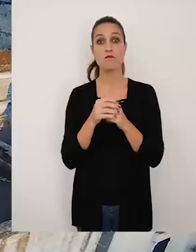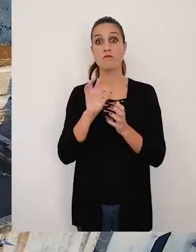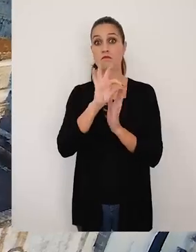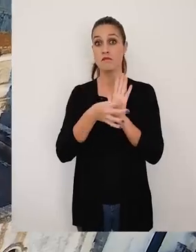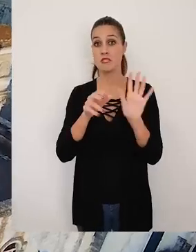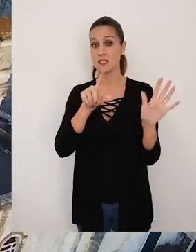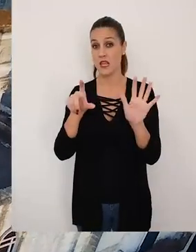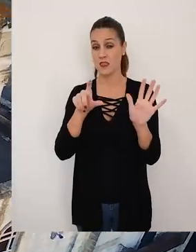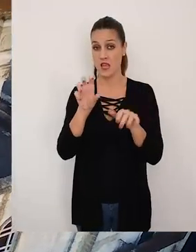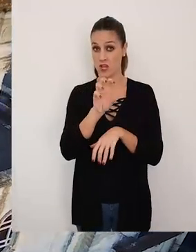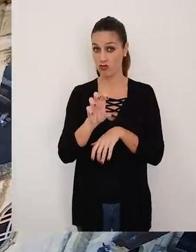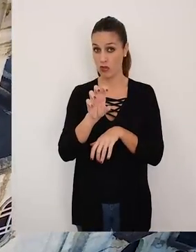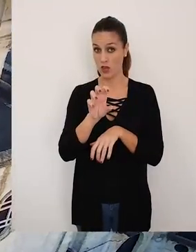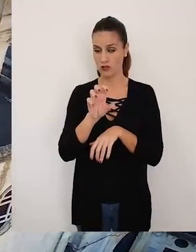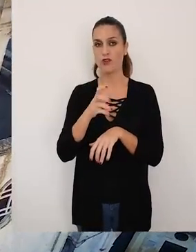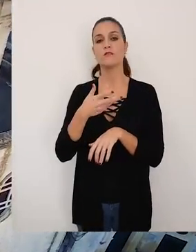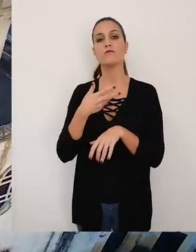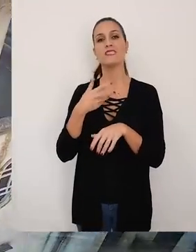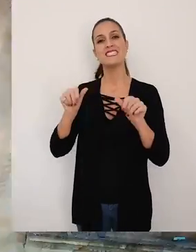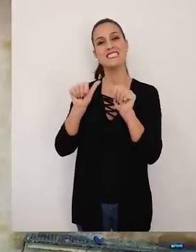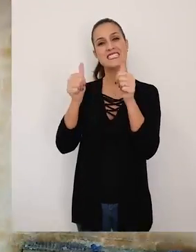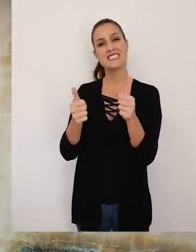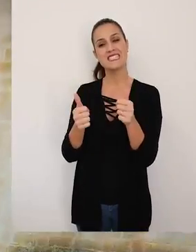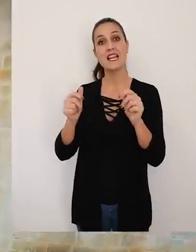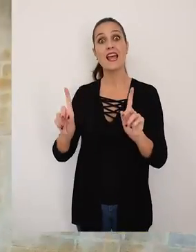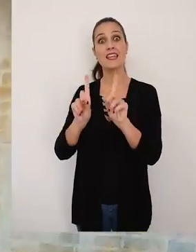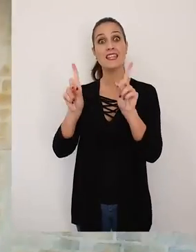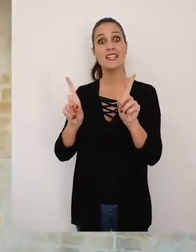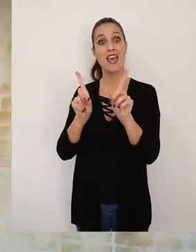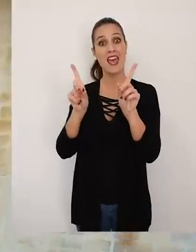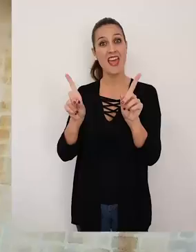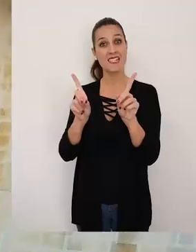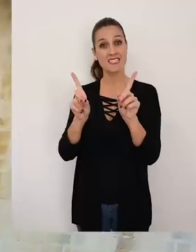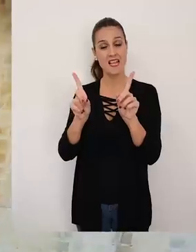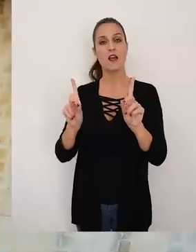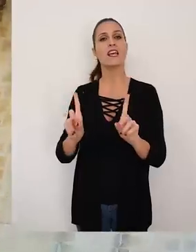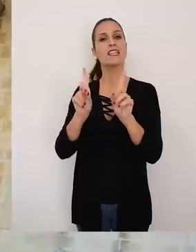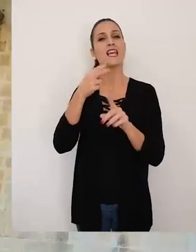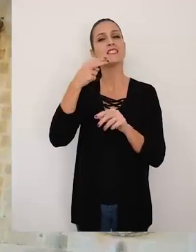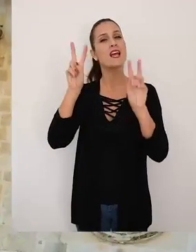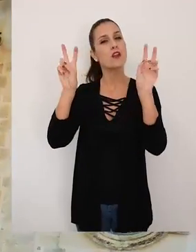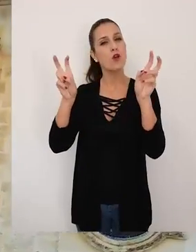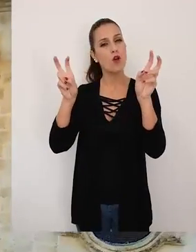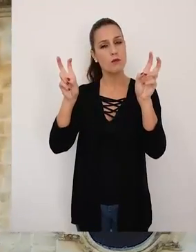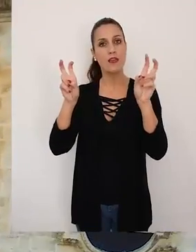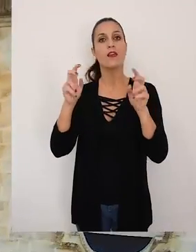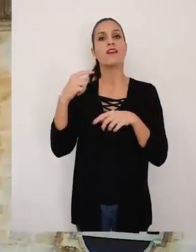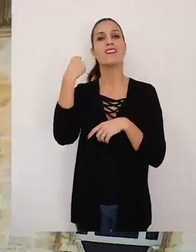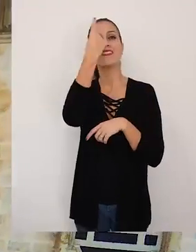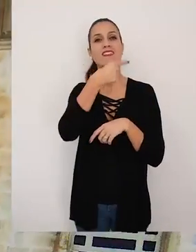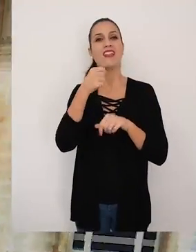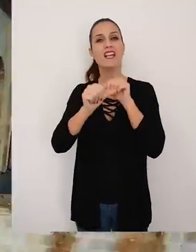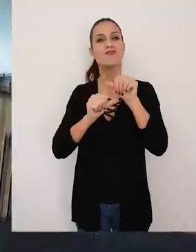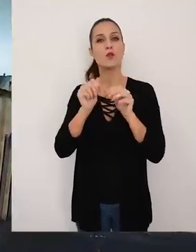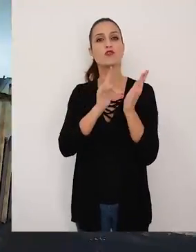Al Settecento afferiscono le forme della chiesa parrocchiale, intitolata alla Trasfigurazione di Gesù.